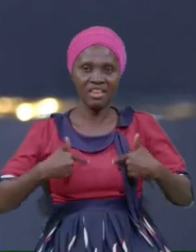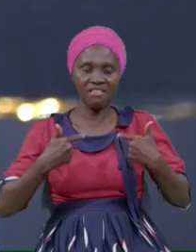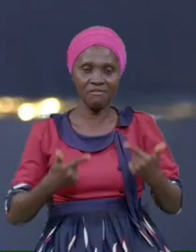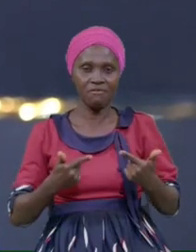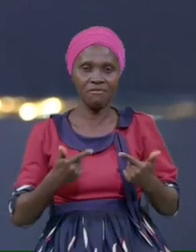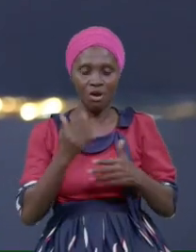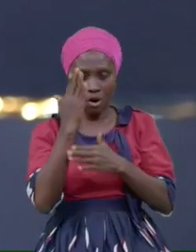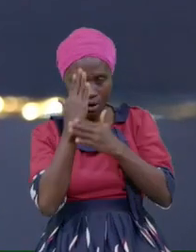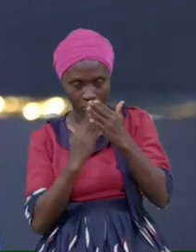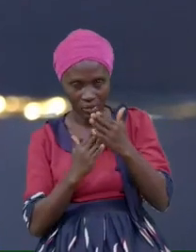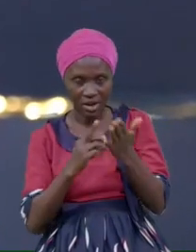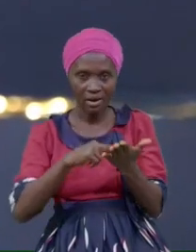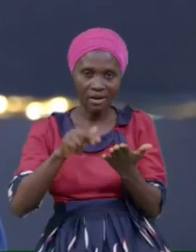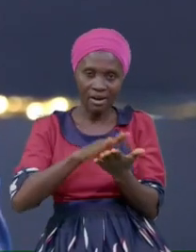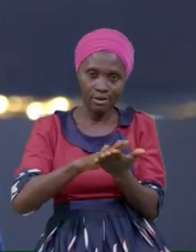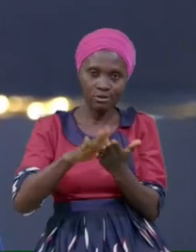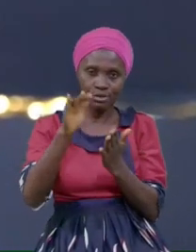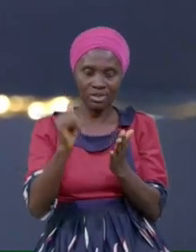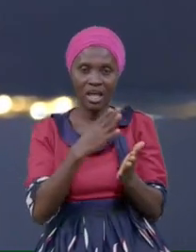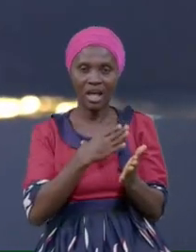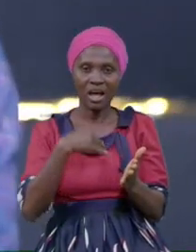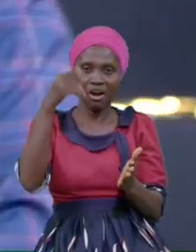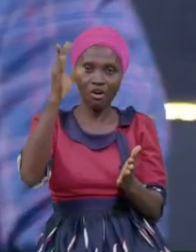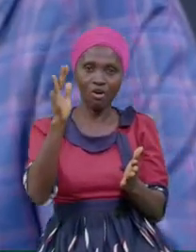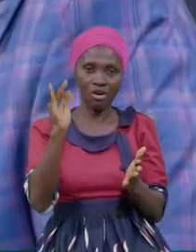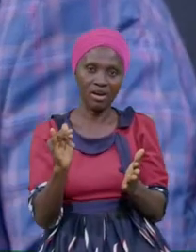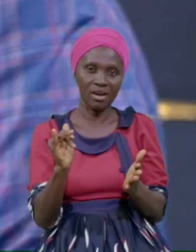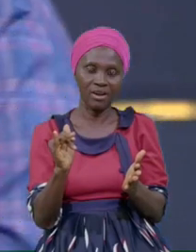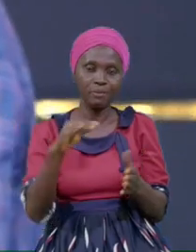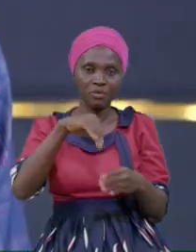piété, ou dans le siècle présent,